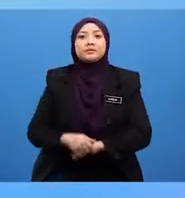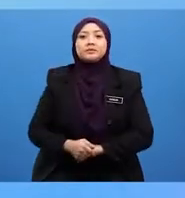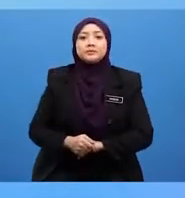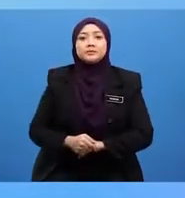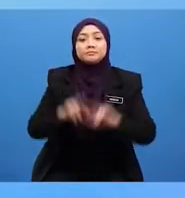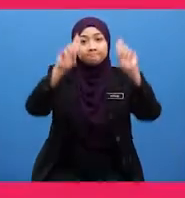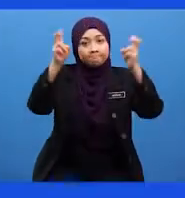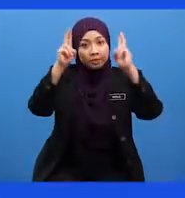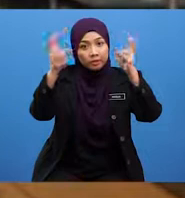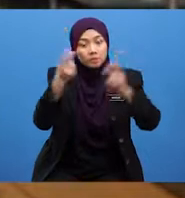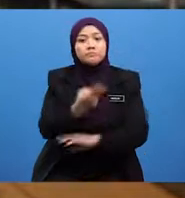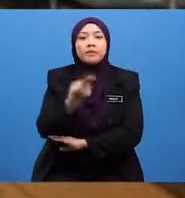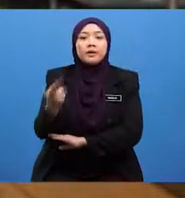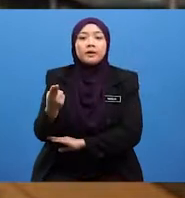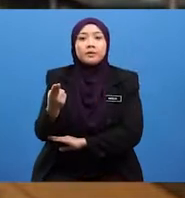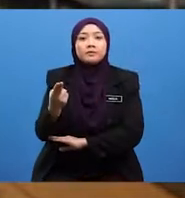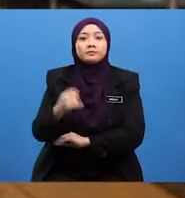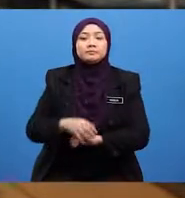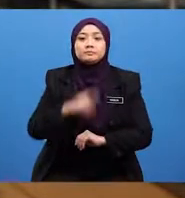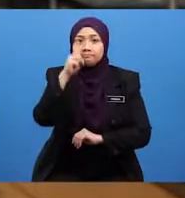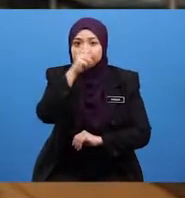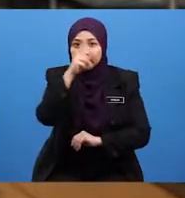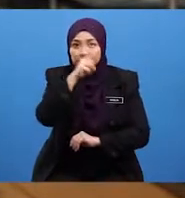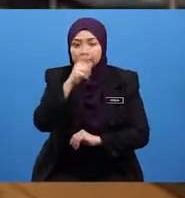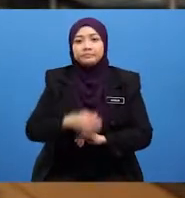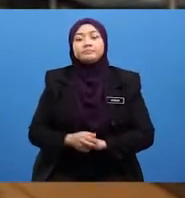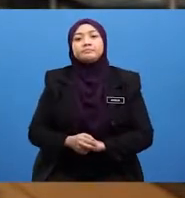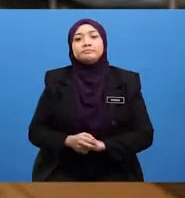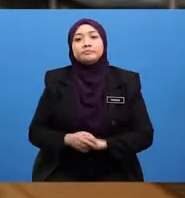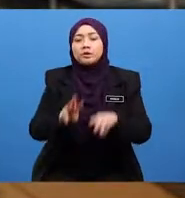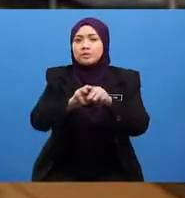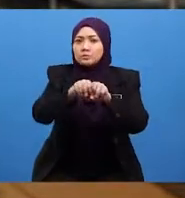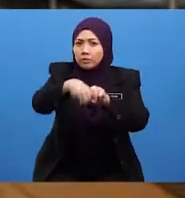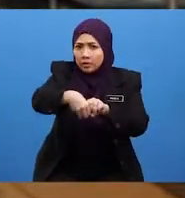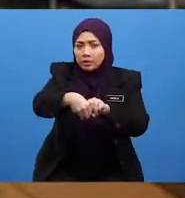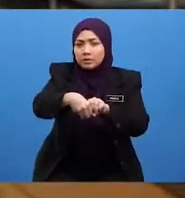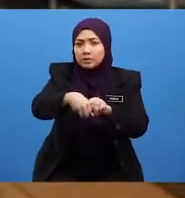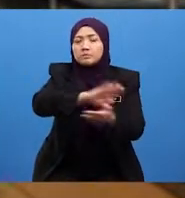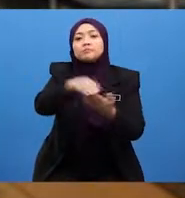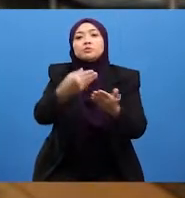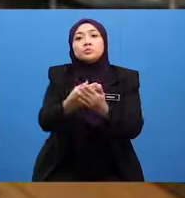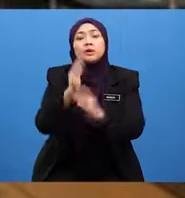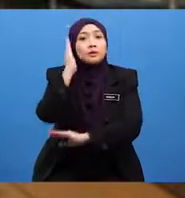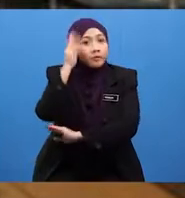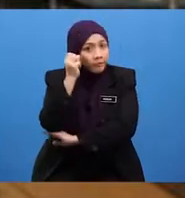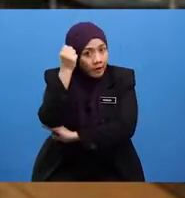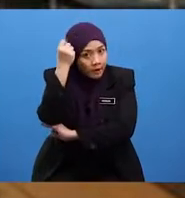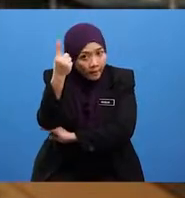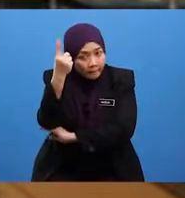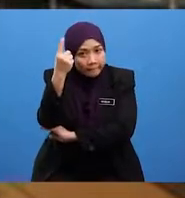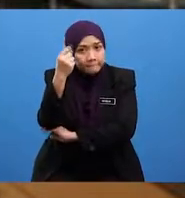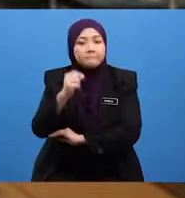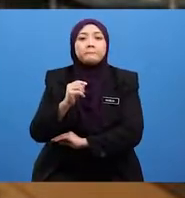dalam industri. Semoga semua murid dapat memahami subtopik dan mencapai matlamat